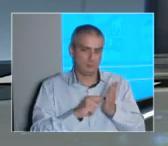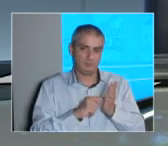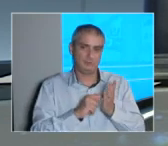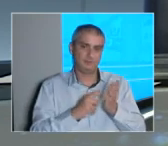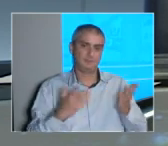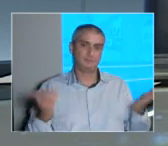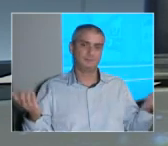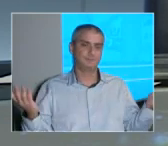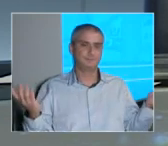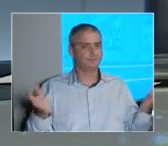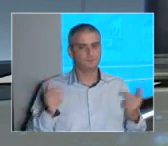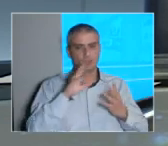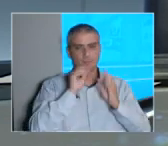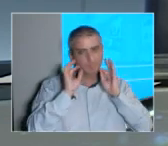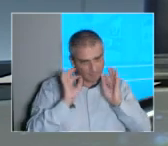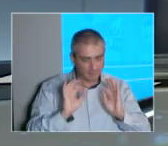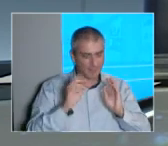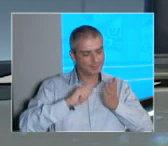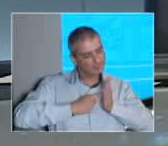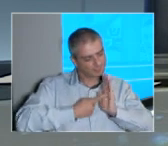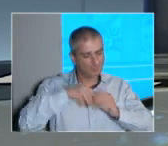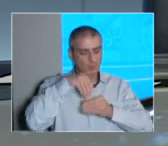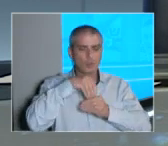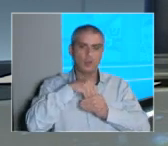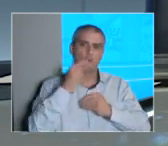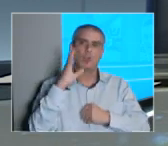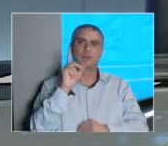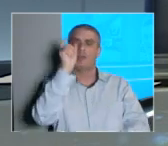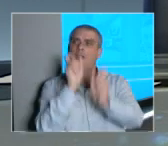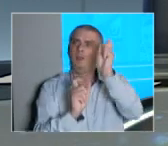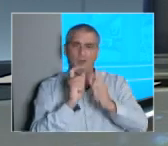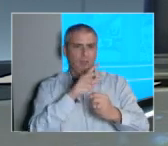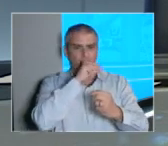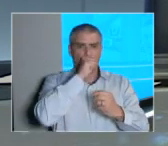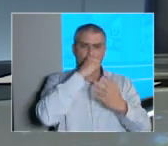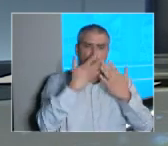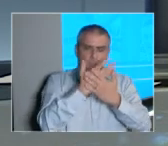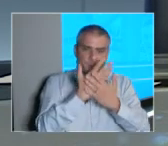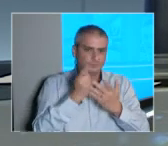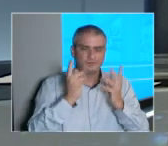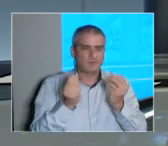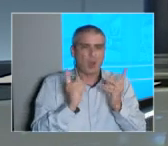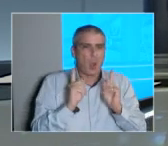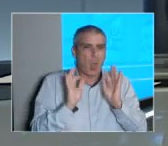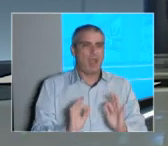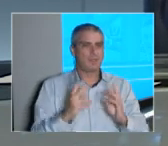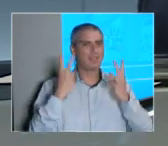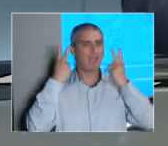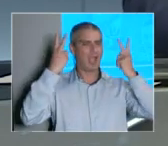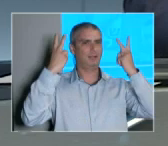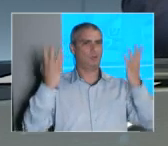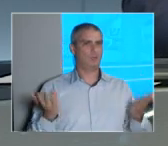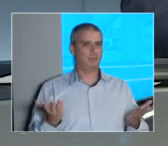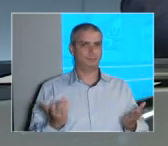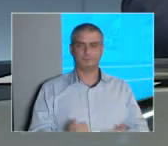אנחנו לא עוסקים באמת במהויות ובתוכן, אלא יותר בדמויות ובכותרות ובדברים שהם לא באמת ערכיים